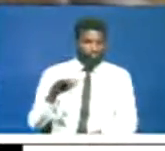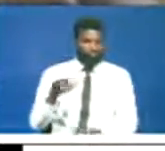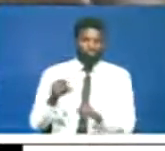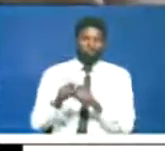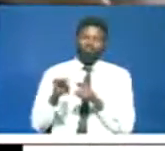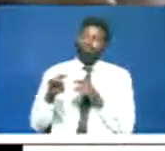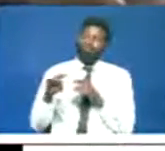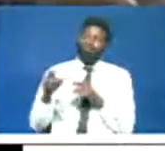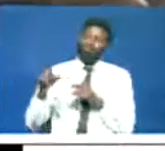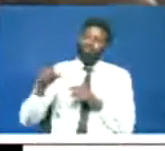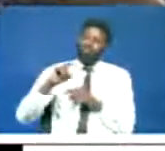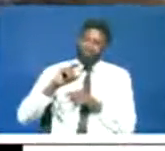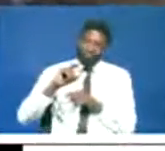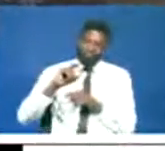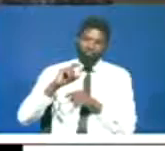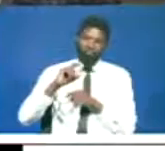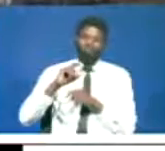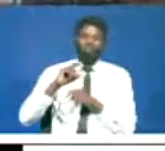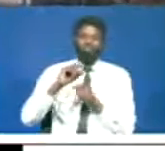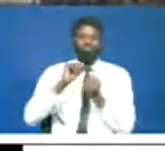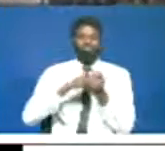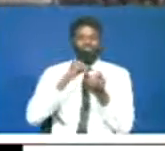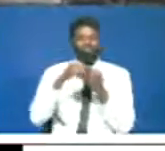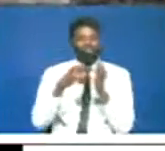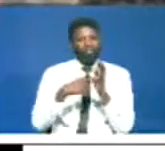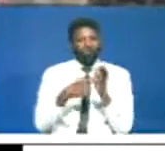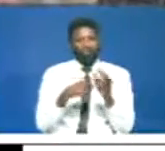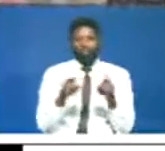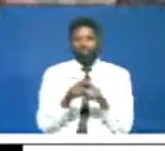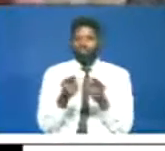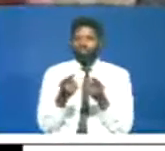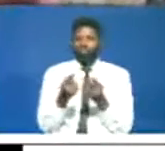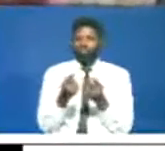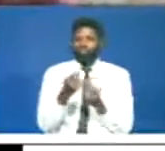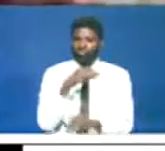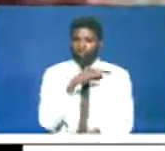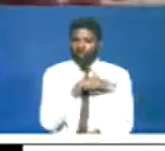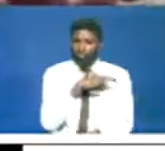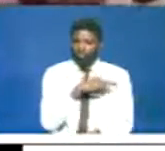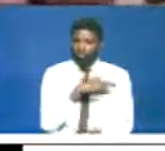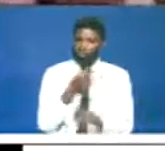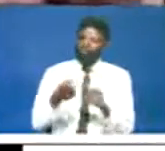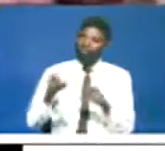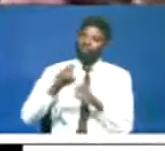mazao ya mpunga, na vile vile iongeze pesa ambayo itapatikana hapa Mwea.